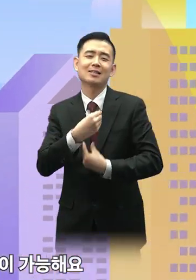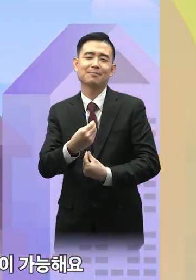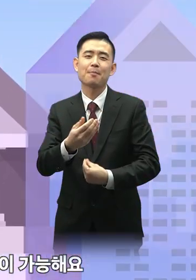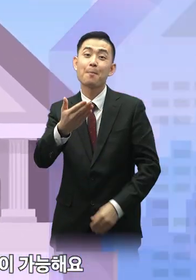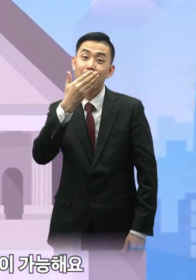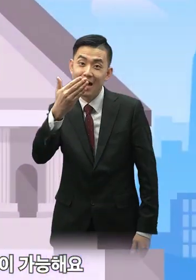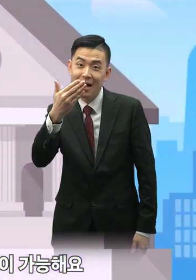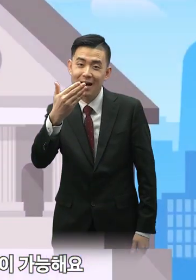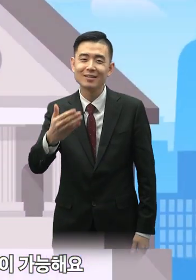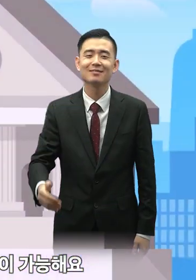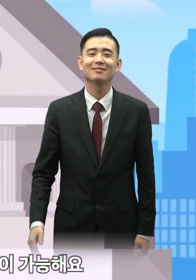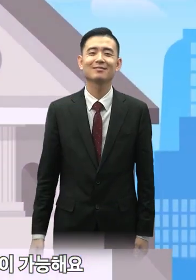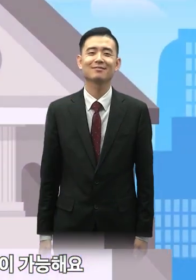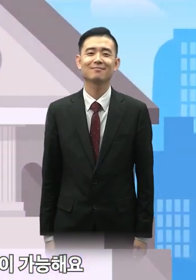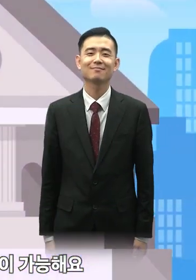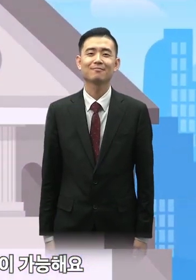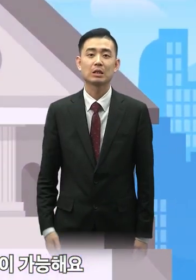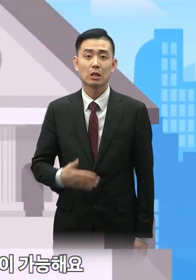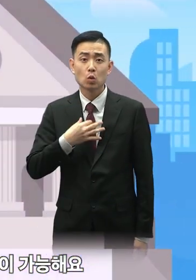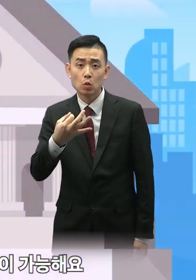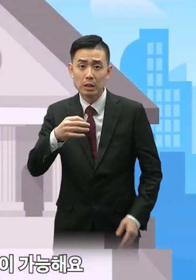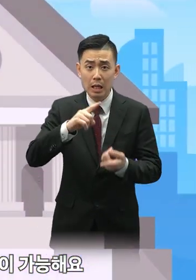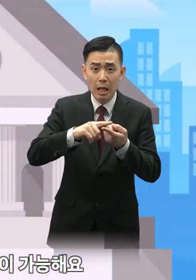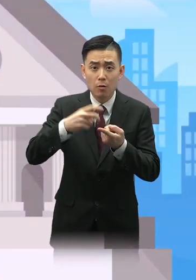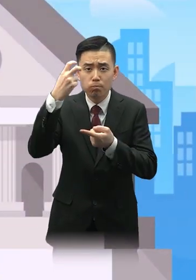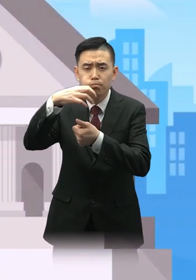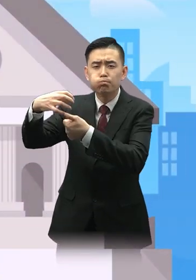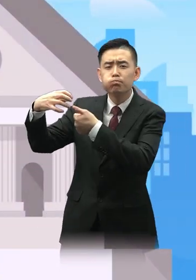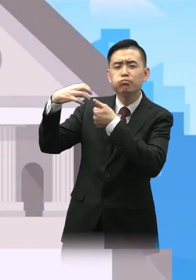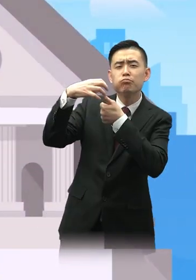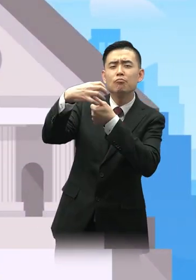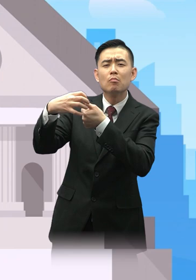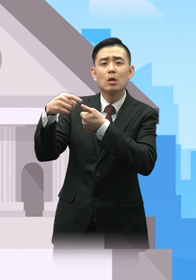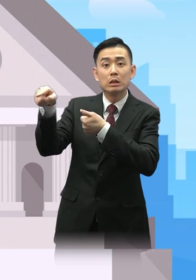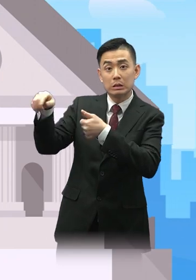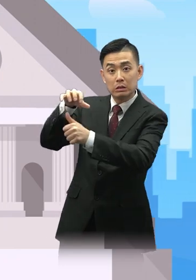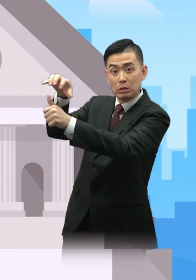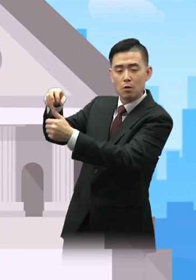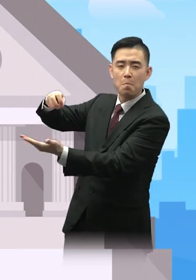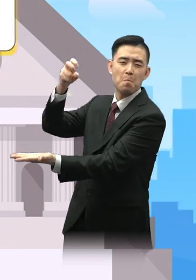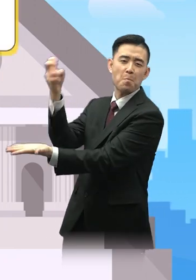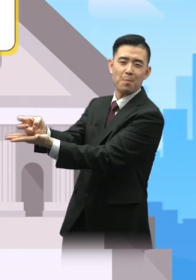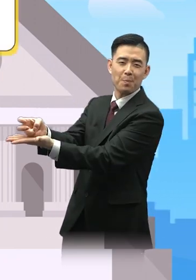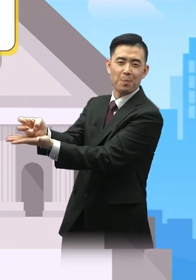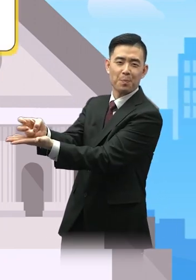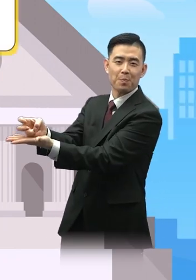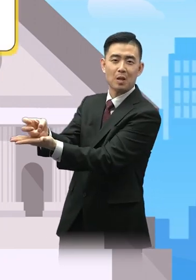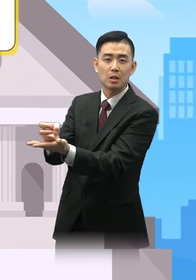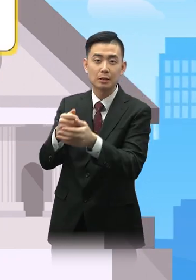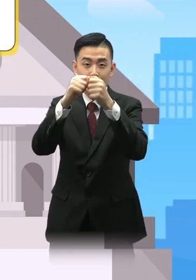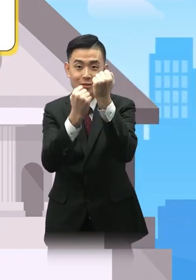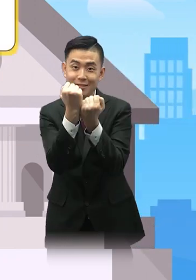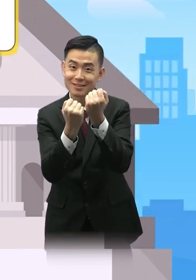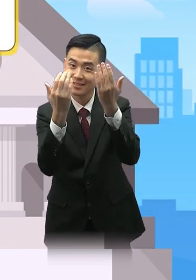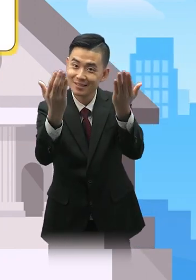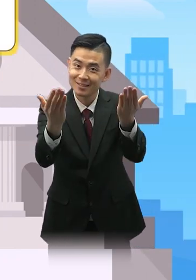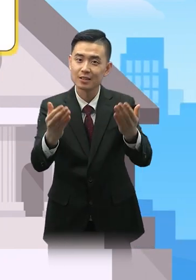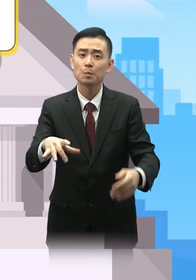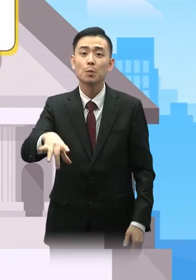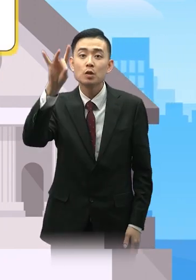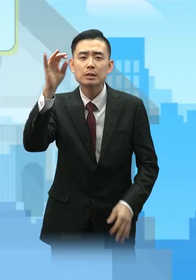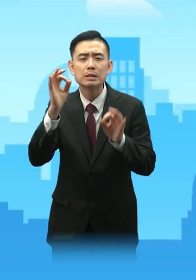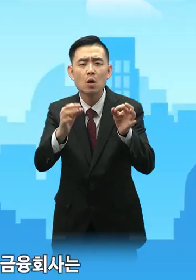안전한 금융생활이 가능해요. 나의 예금을 지키는 예금자 보호제도, 더 자세히